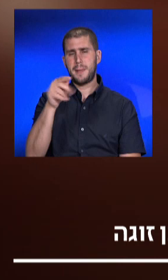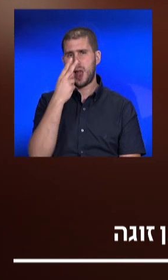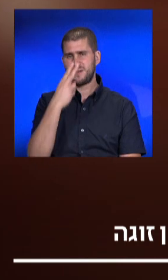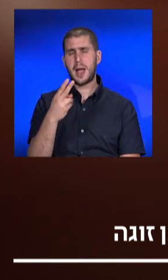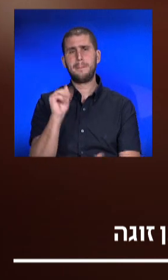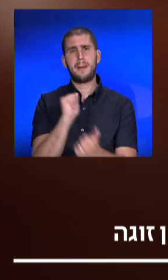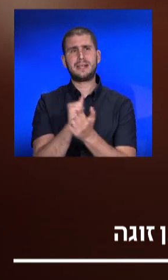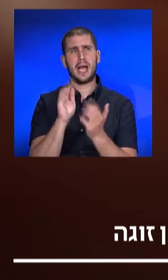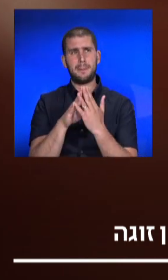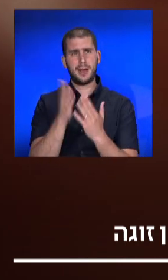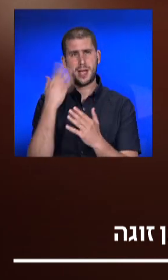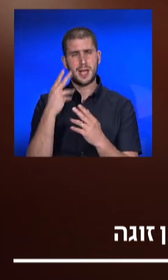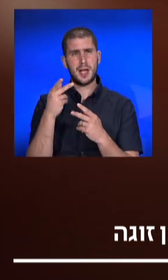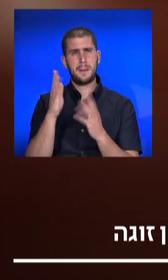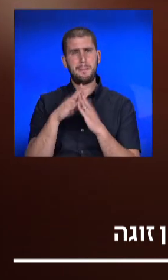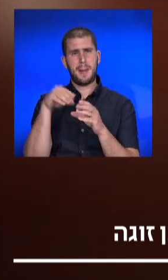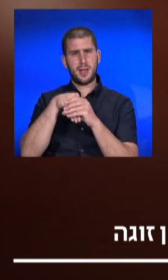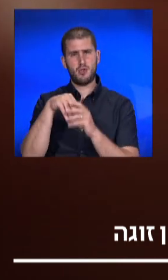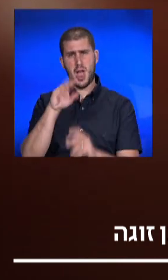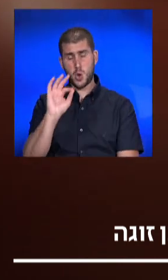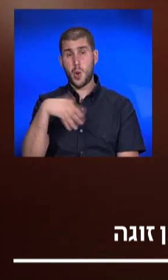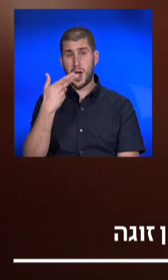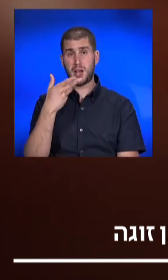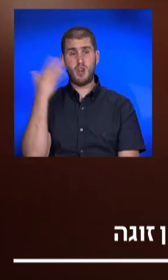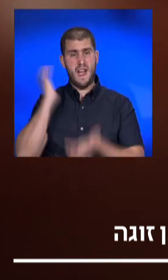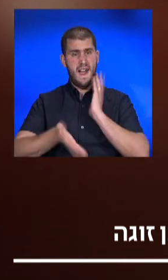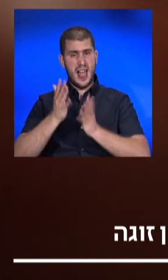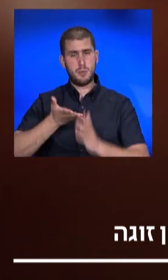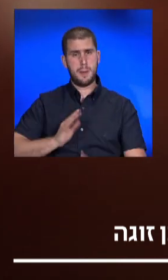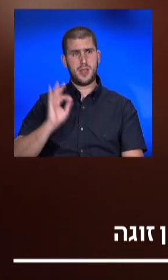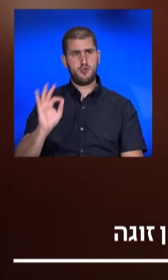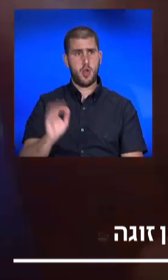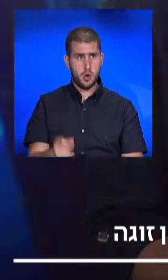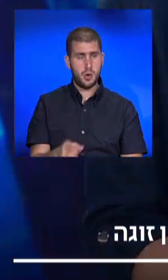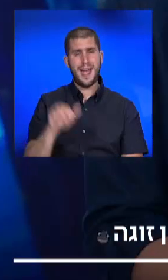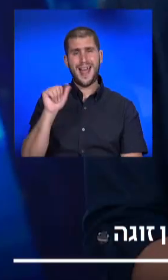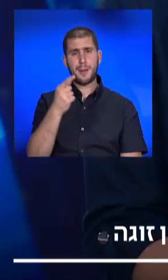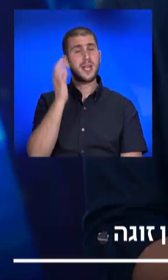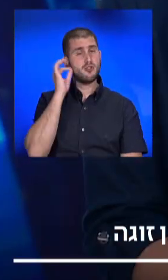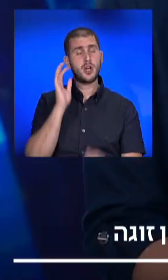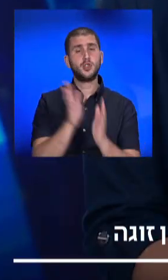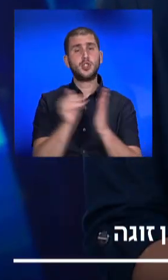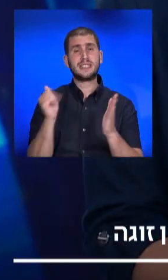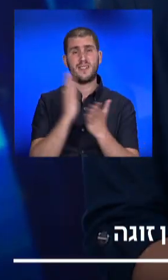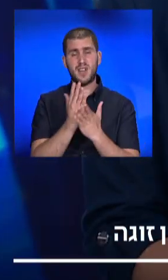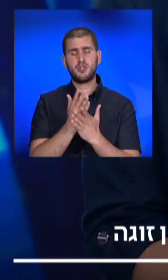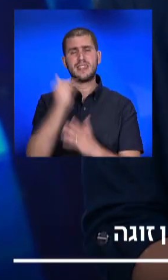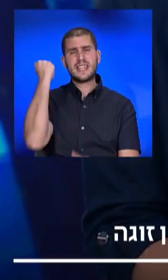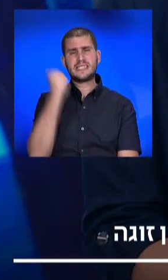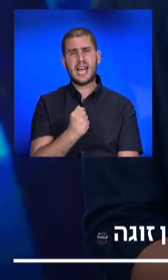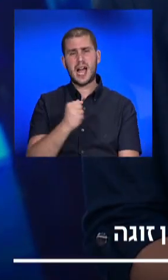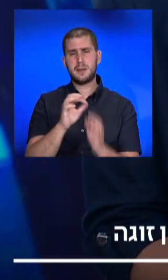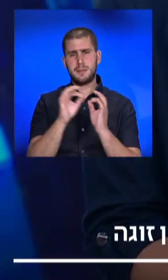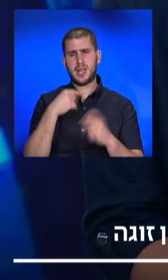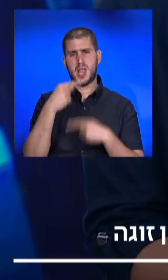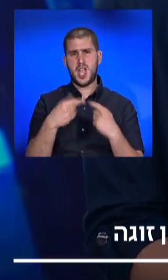בית שריצה בבית אחותו, אחרי שתקף באלימות את בנו. אלקביה היא האישה ה-16 שנרצחת מתחילת השנה